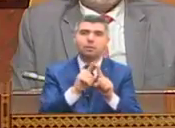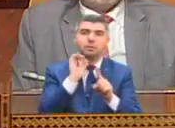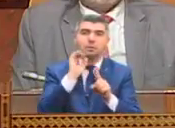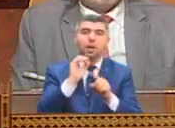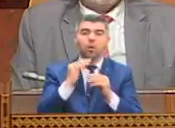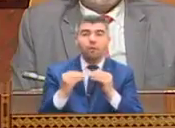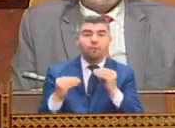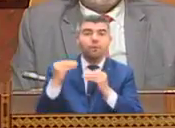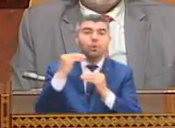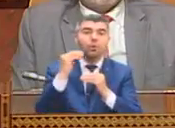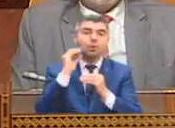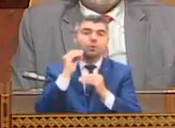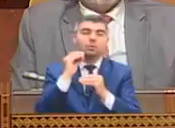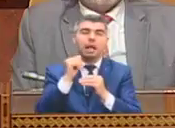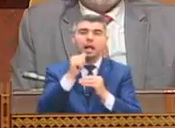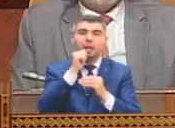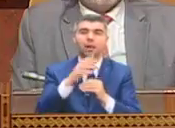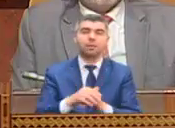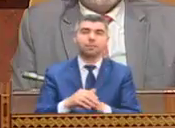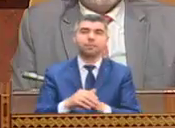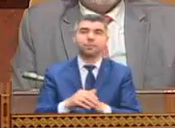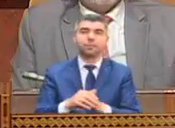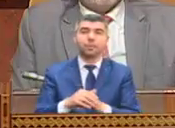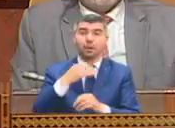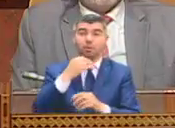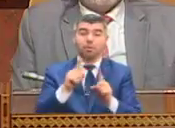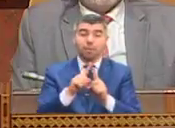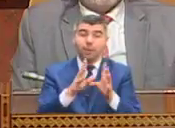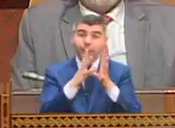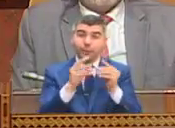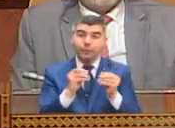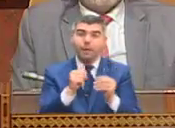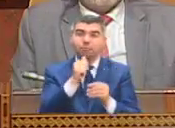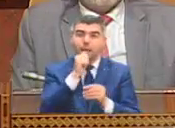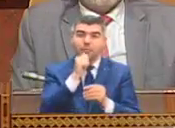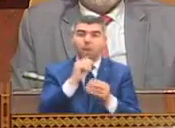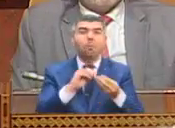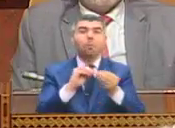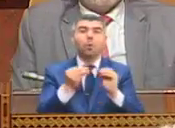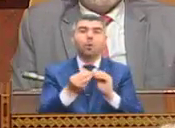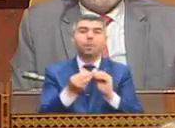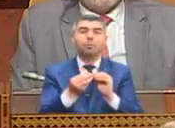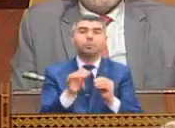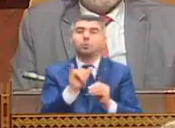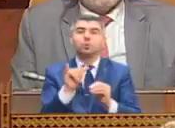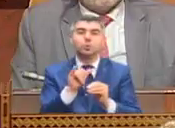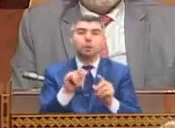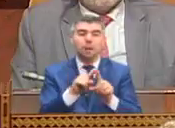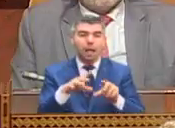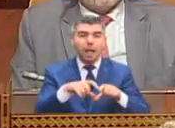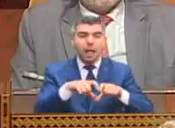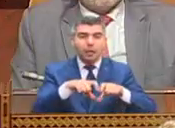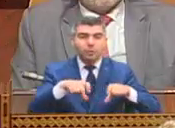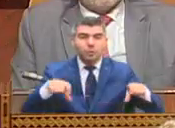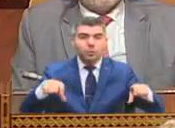المائية. يعني المشكل ديالهم ماشي ندرة المياه، ولكن المشكل ديالهم هو التجهيزات والتدبير ديال